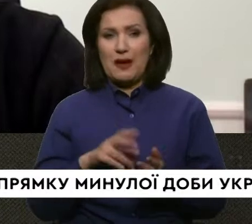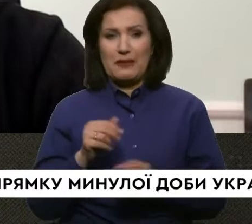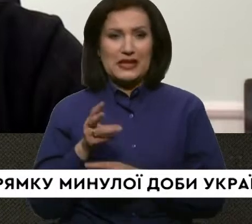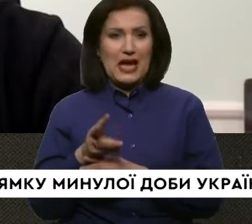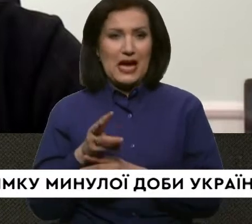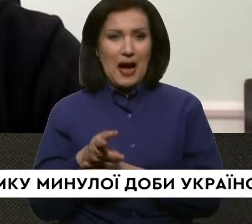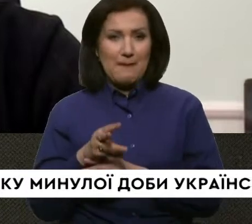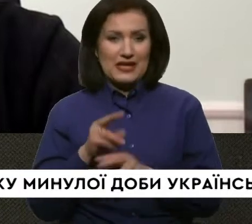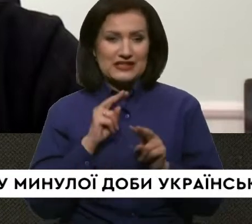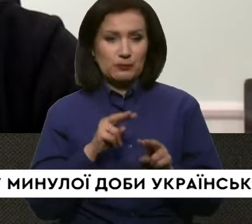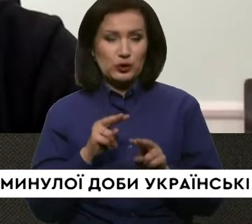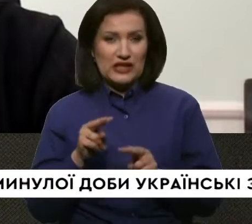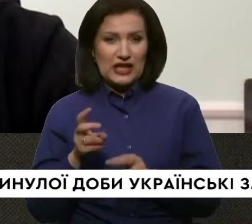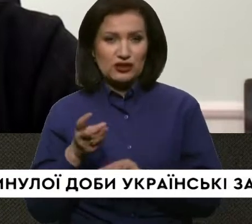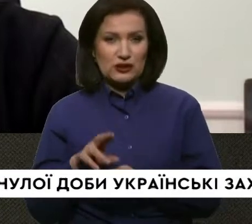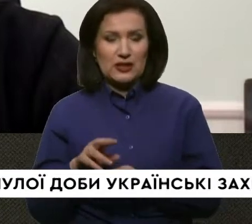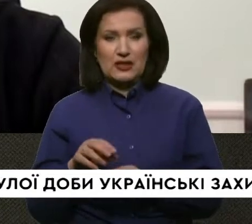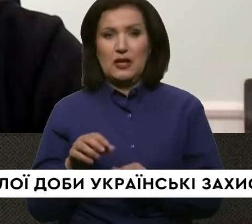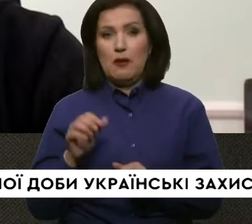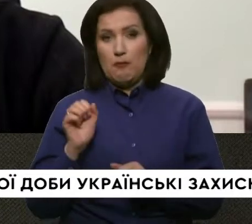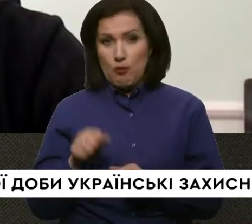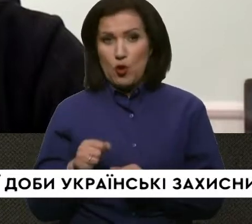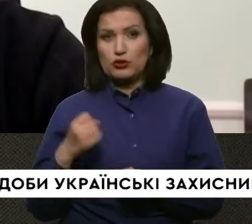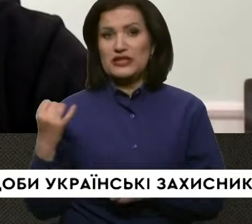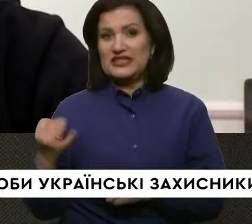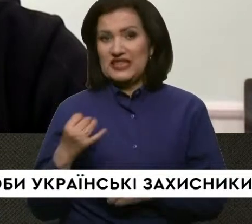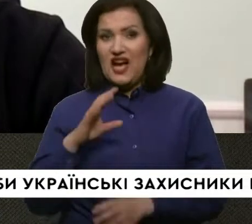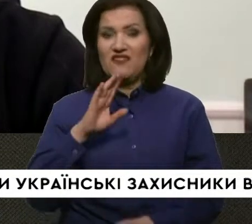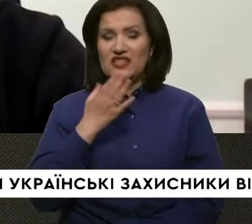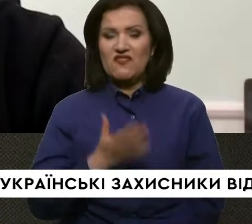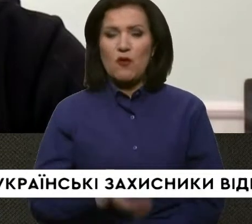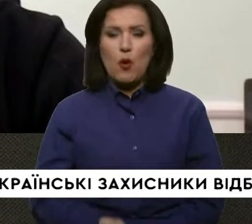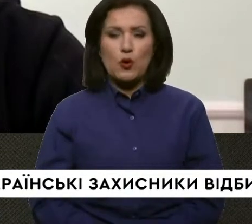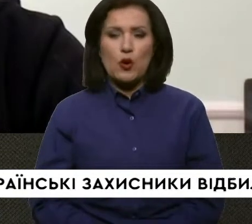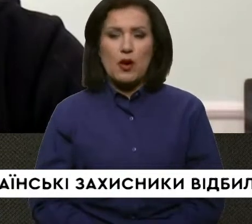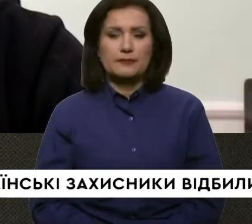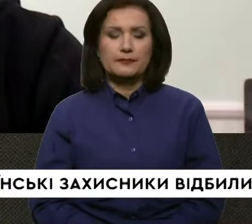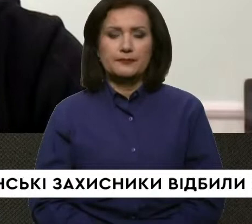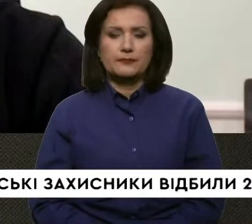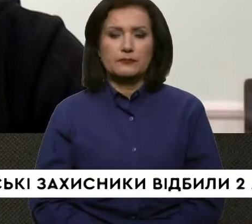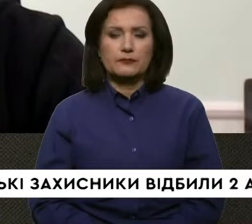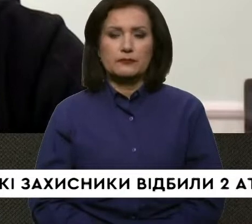на камери відеоспостереження, зокрема, може цікавити ворога.